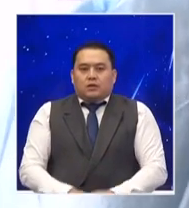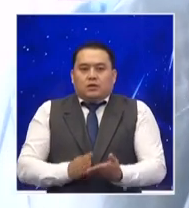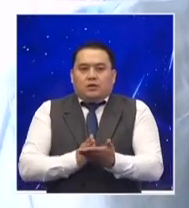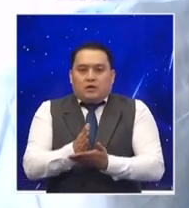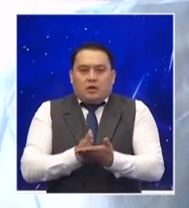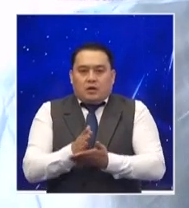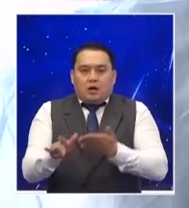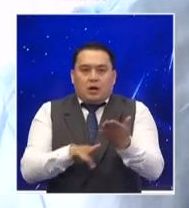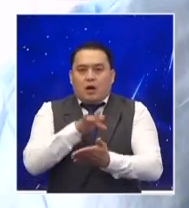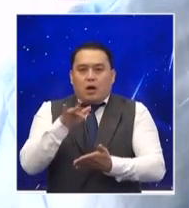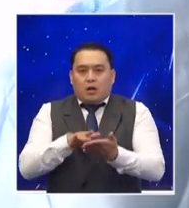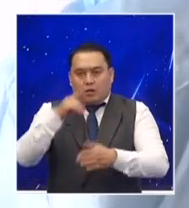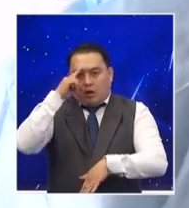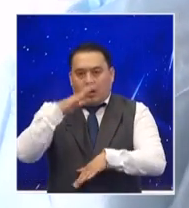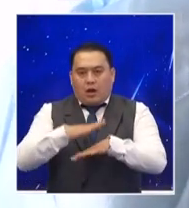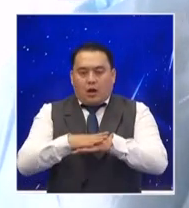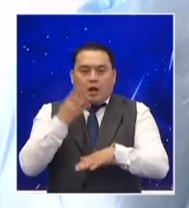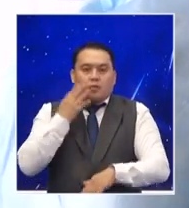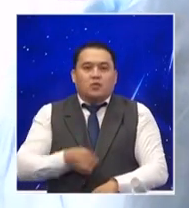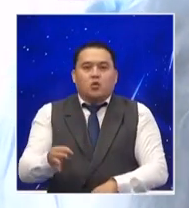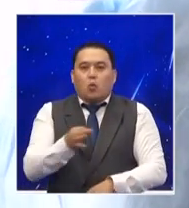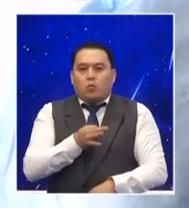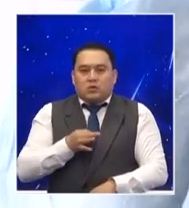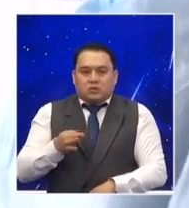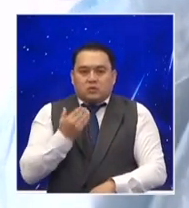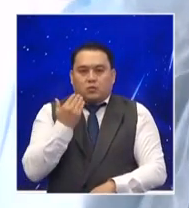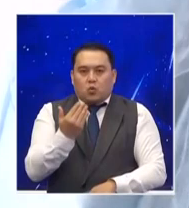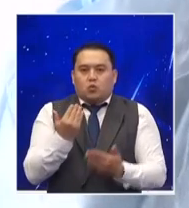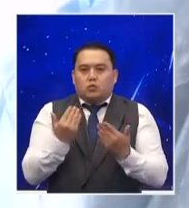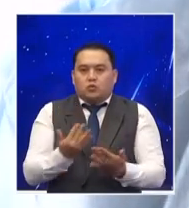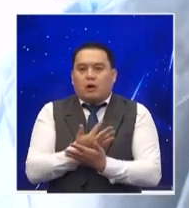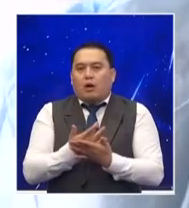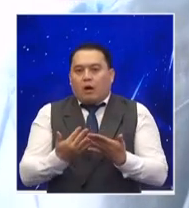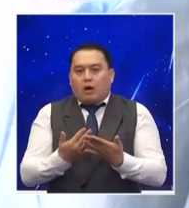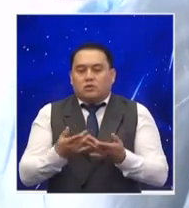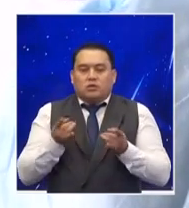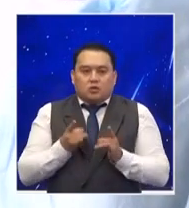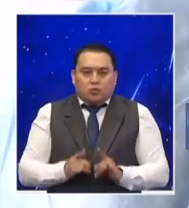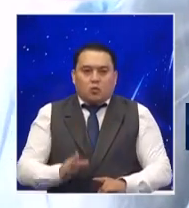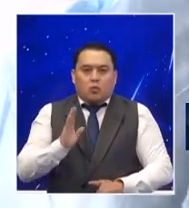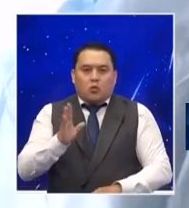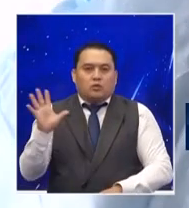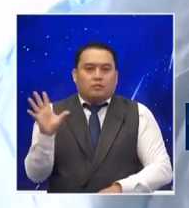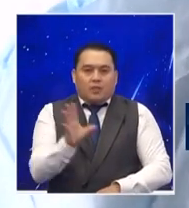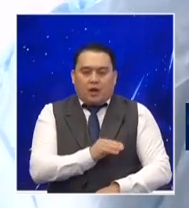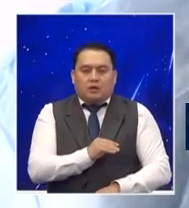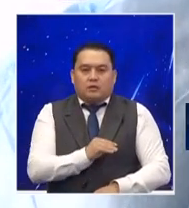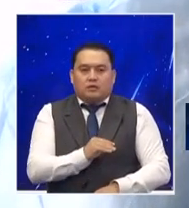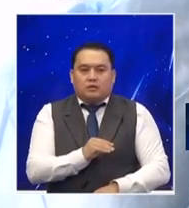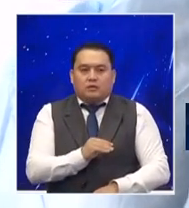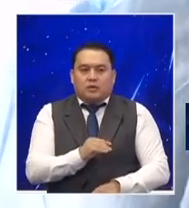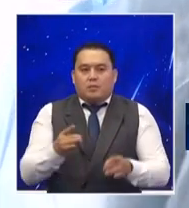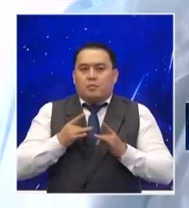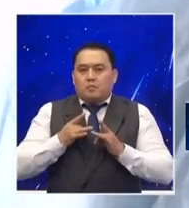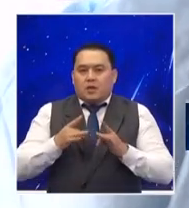бар, қалалық әкімдік бар. Осы Алматы облысы бойынша бүгін қанша бала дүниеге келеді, солардың бәрін мына